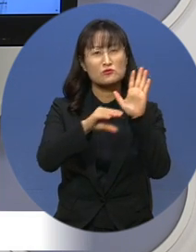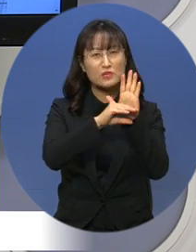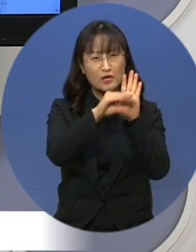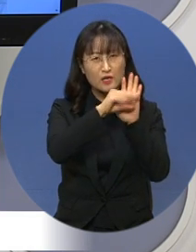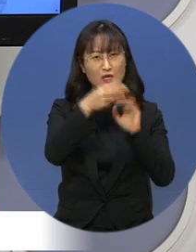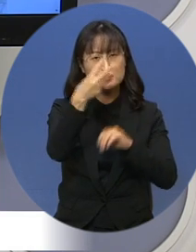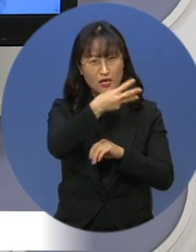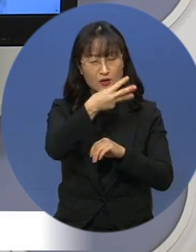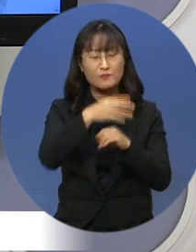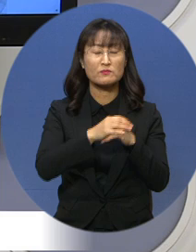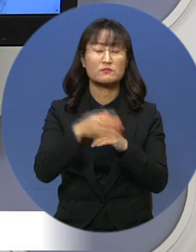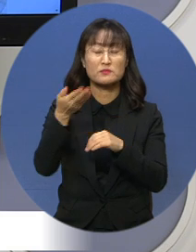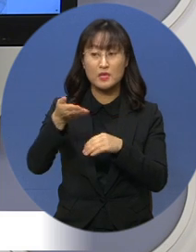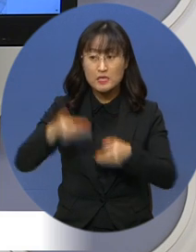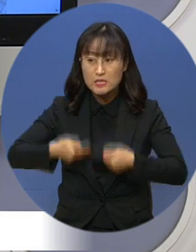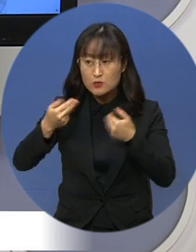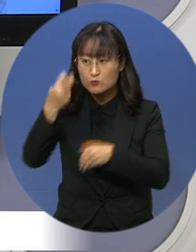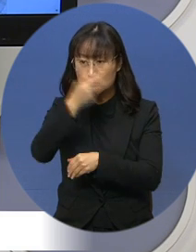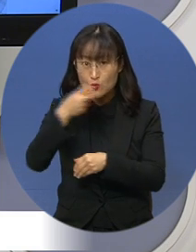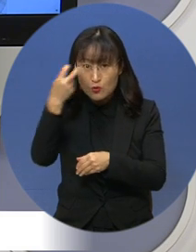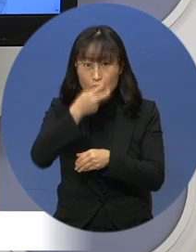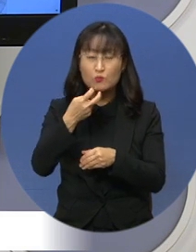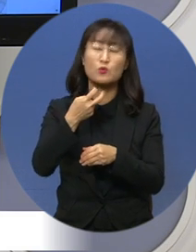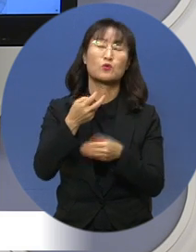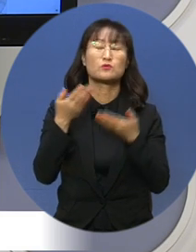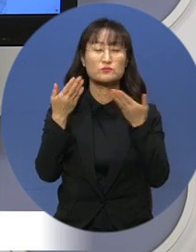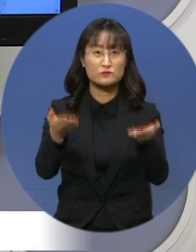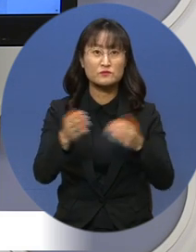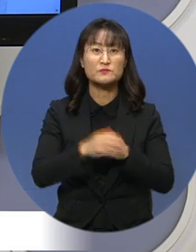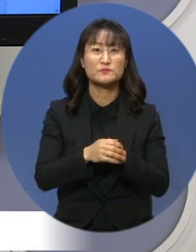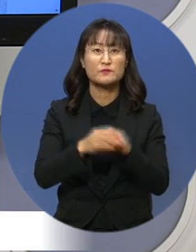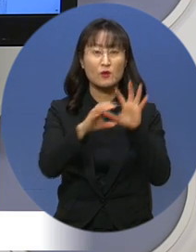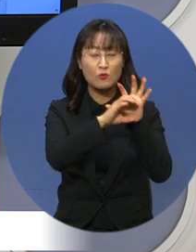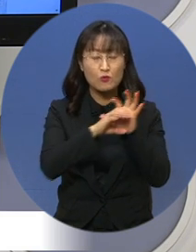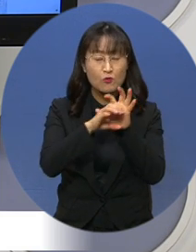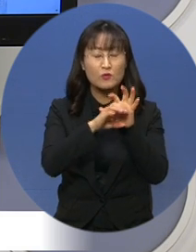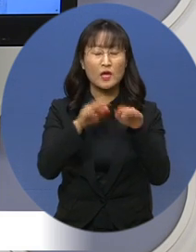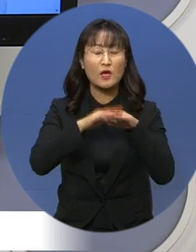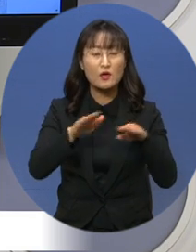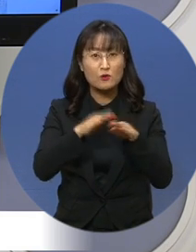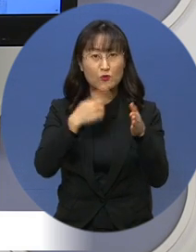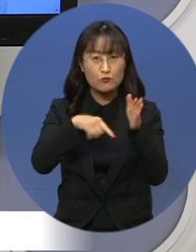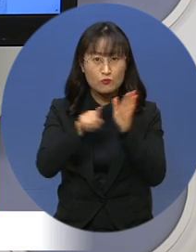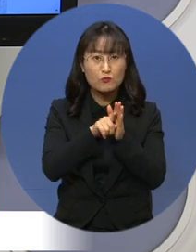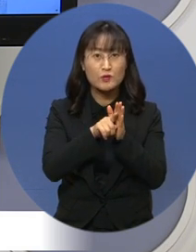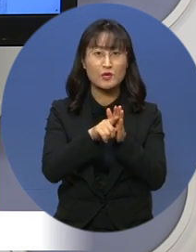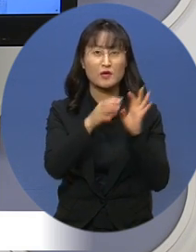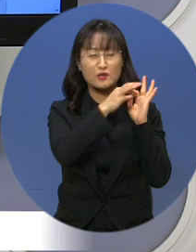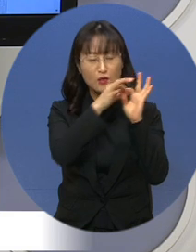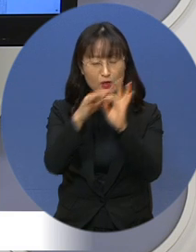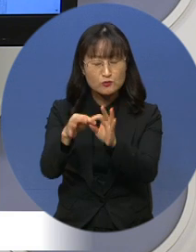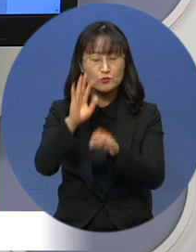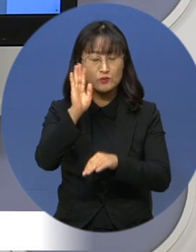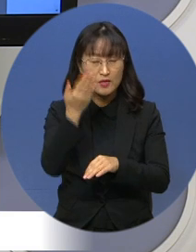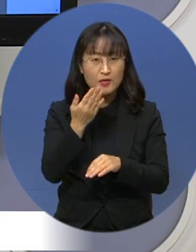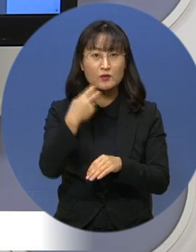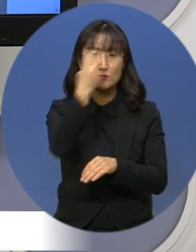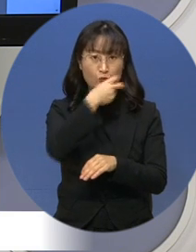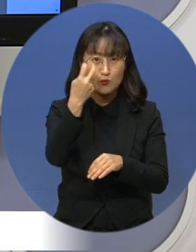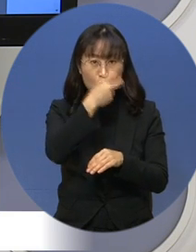긴급 돌봄을 제공하는 등 고로 날 볼을 세비 1 지속가능한 돌봄 체계로 재정비 합니다